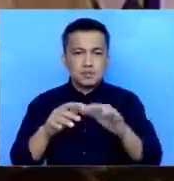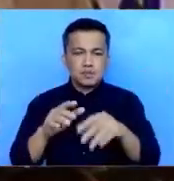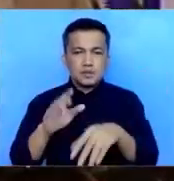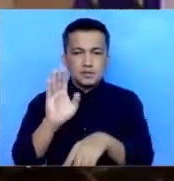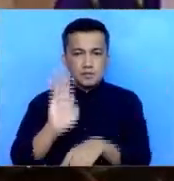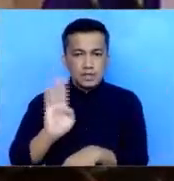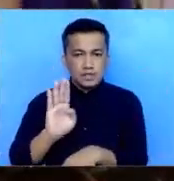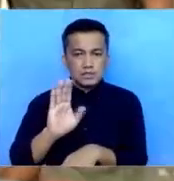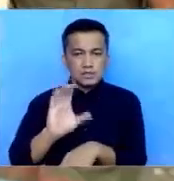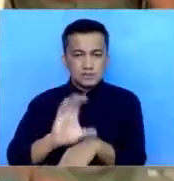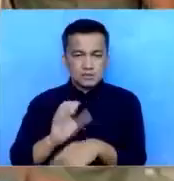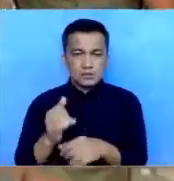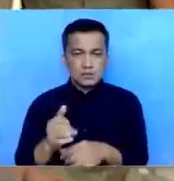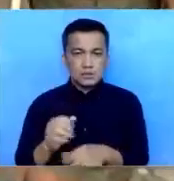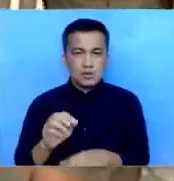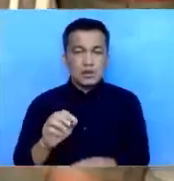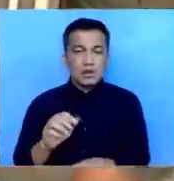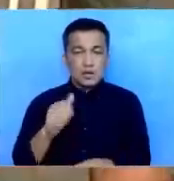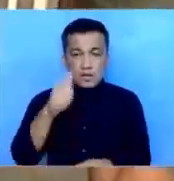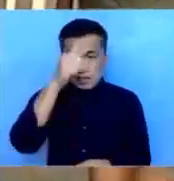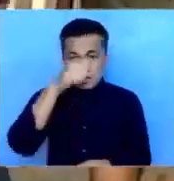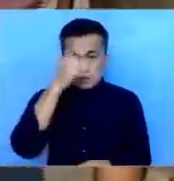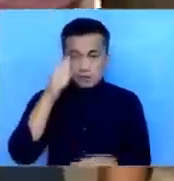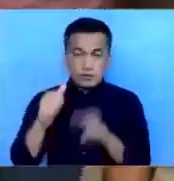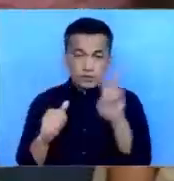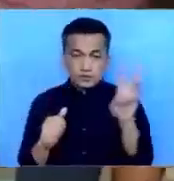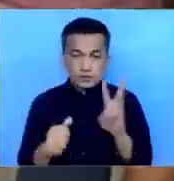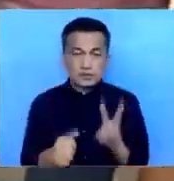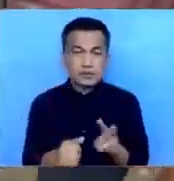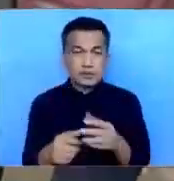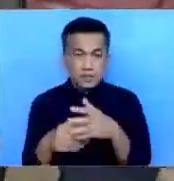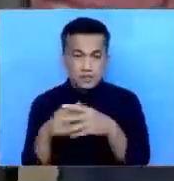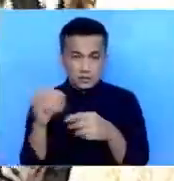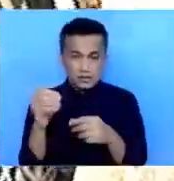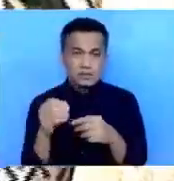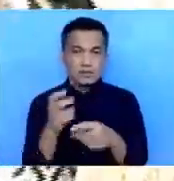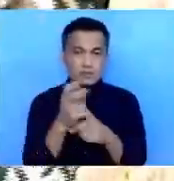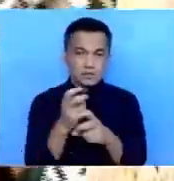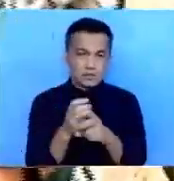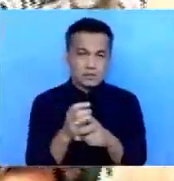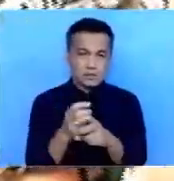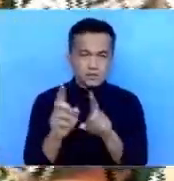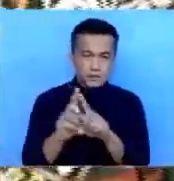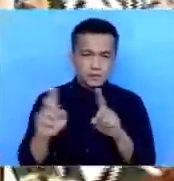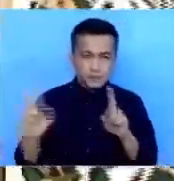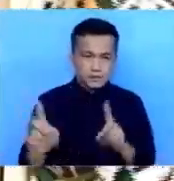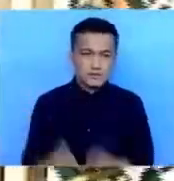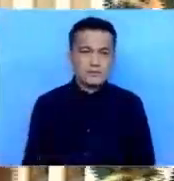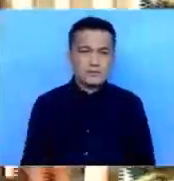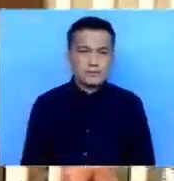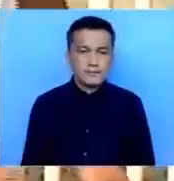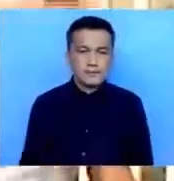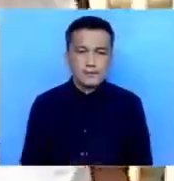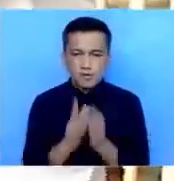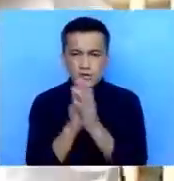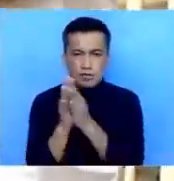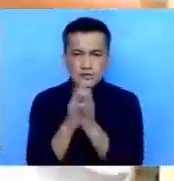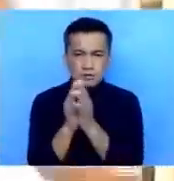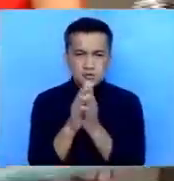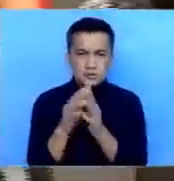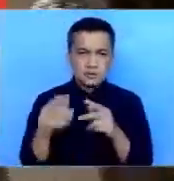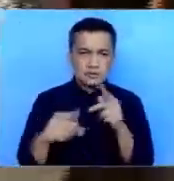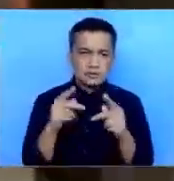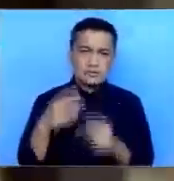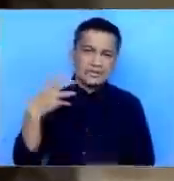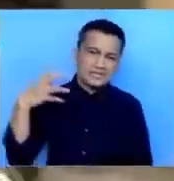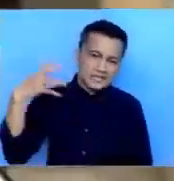Ash Wednesday. Kahit sa labas, pahirapan ang pagpapatupad ng physical distancing. Siksikan ang mga tao sa initan.